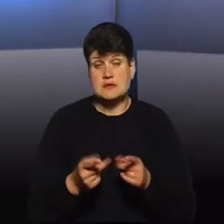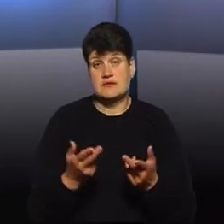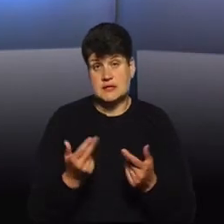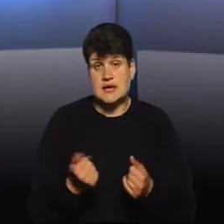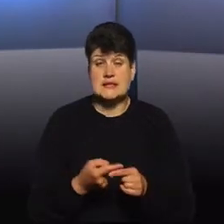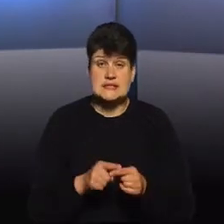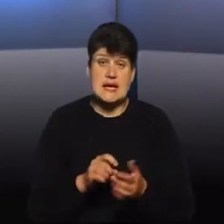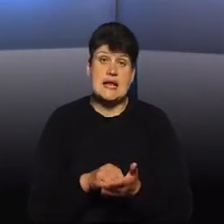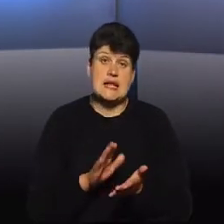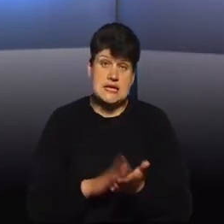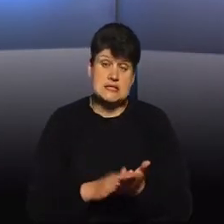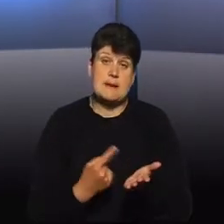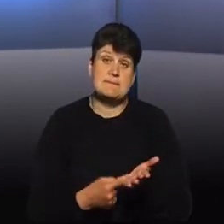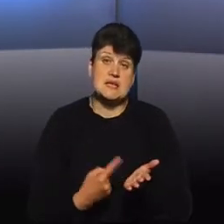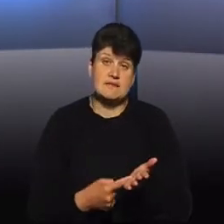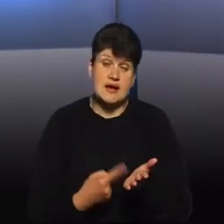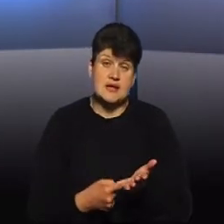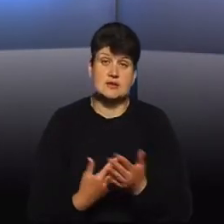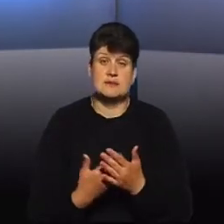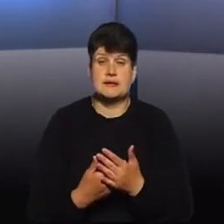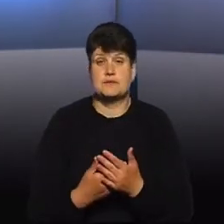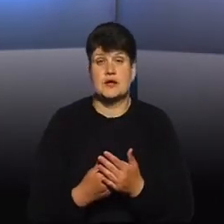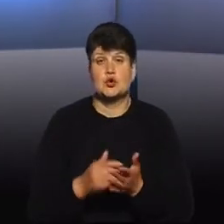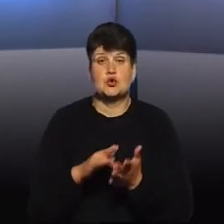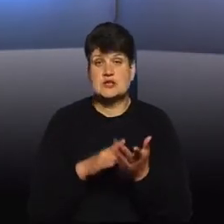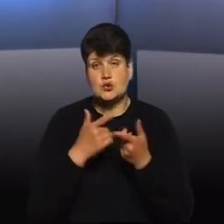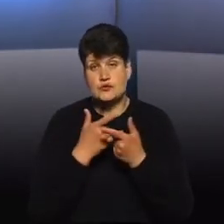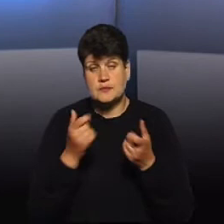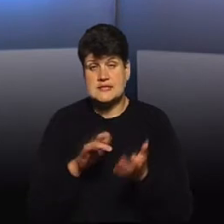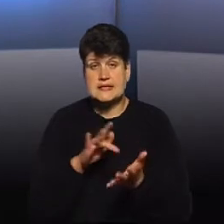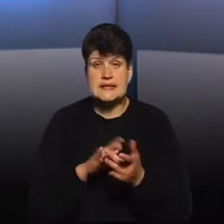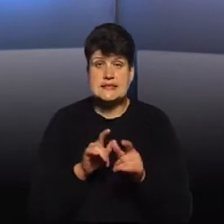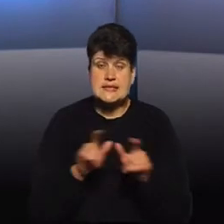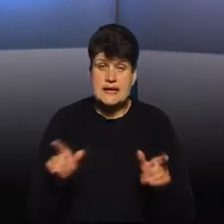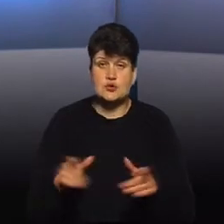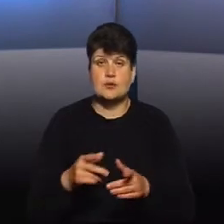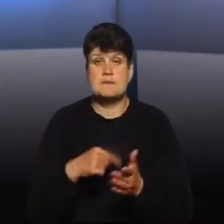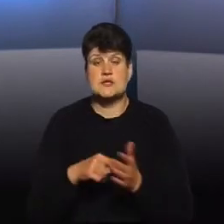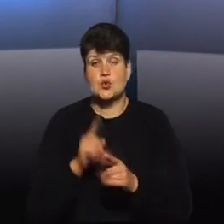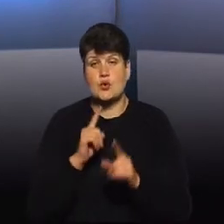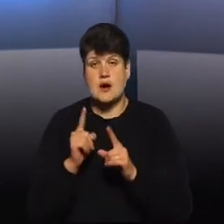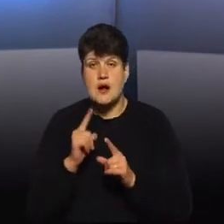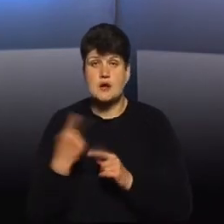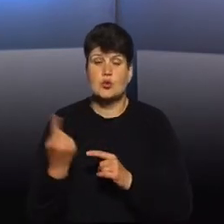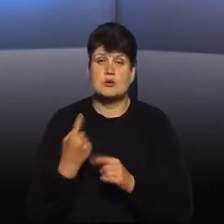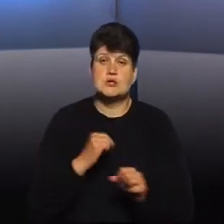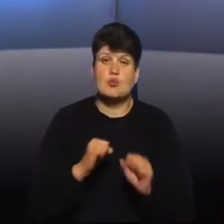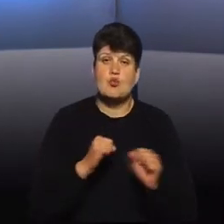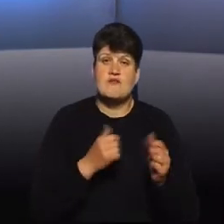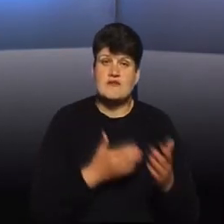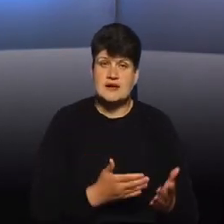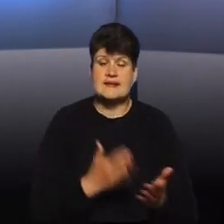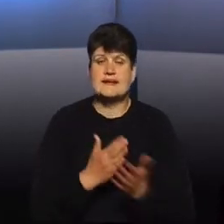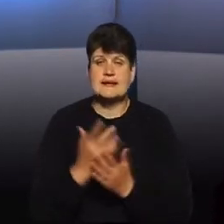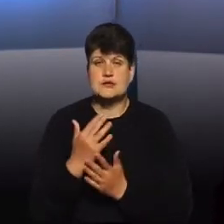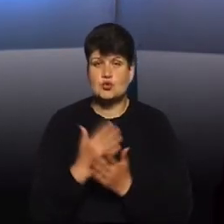підтверджений, або підтверджений там туристичним інформаційним центром, чи підтверджений міською радою, чи підтверджений якимось обласним управлінням. Тобто, є структура, яка підтвердила